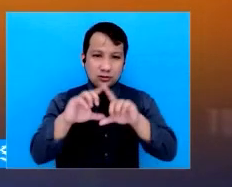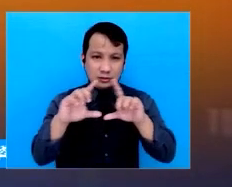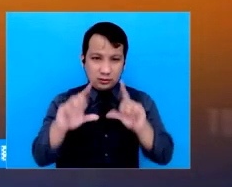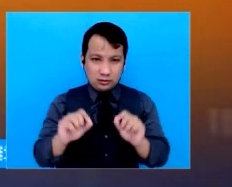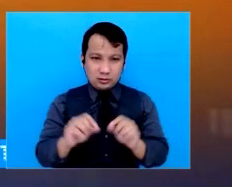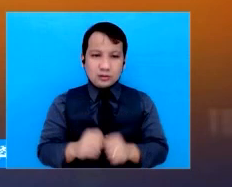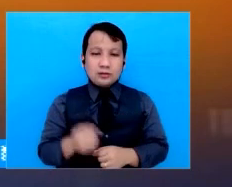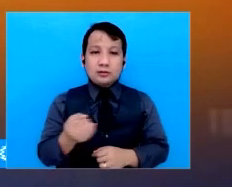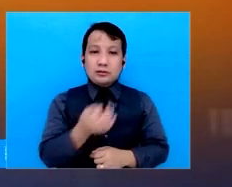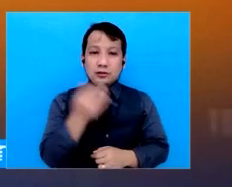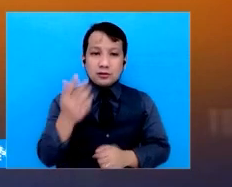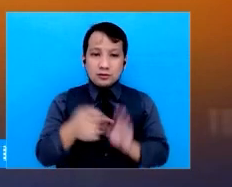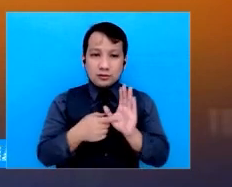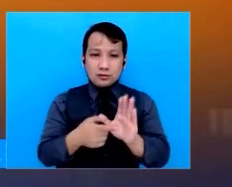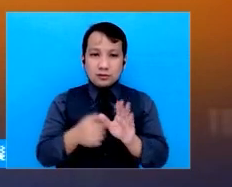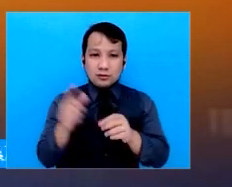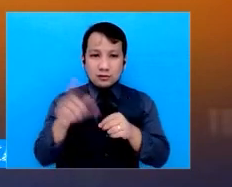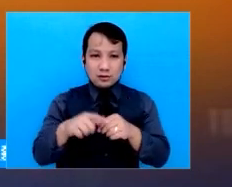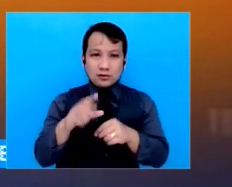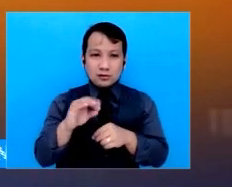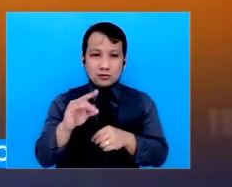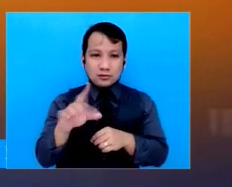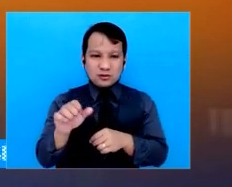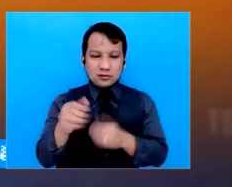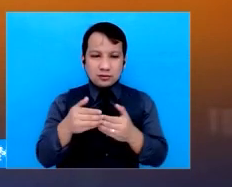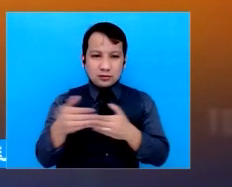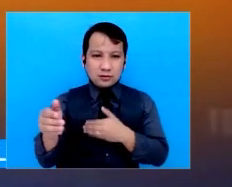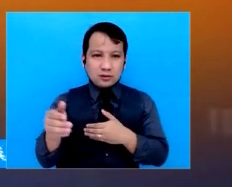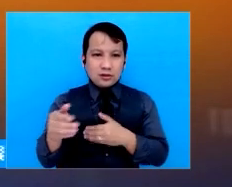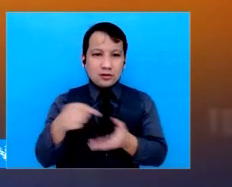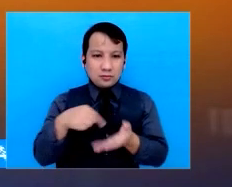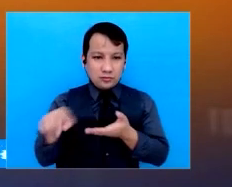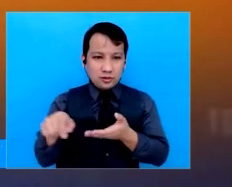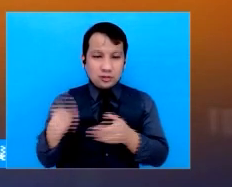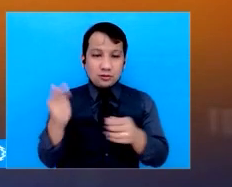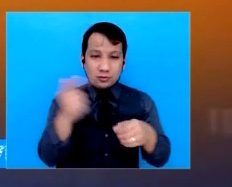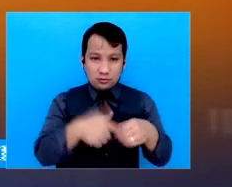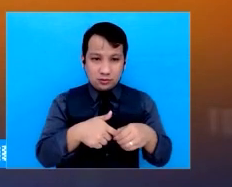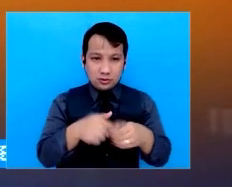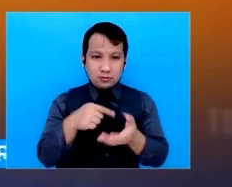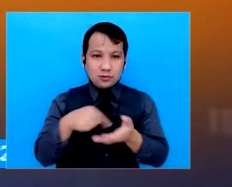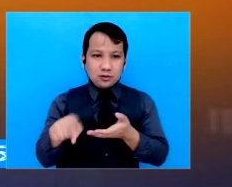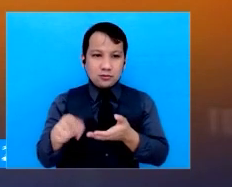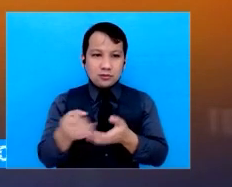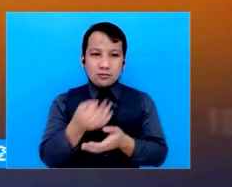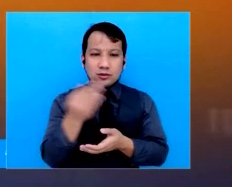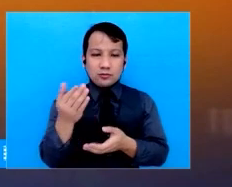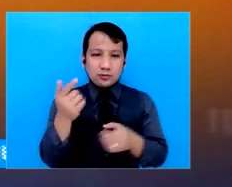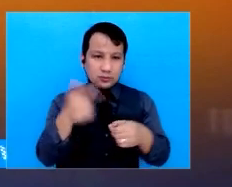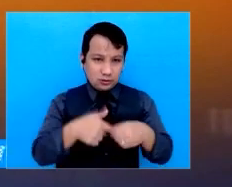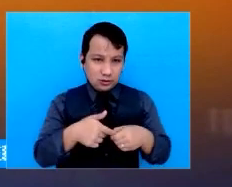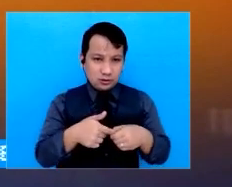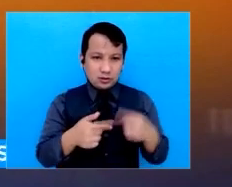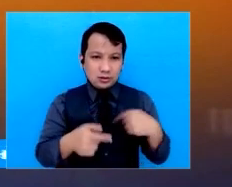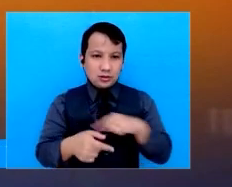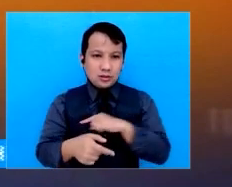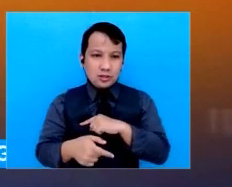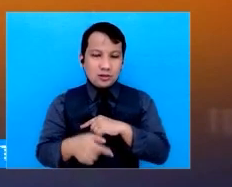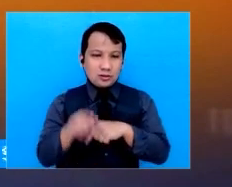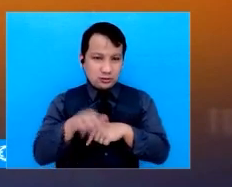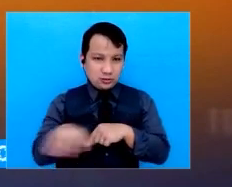amount loaded in their cards, exclusively to pay for fuel purchases at participating gas